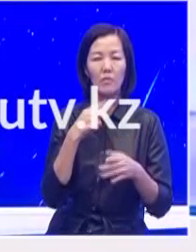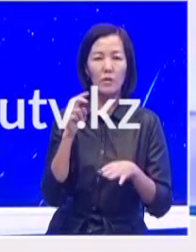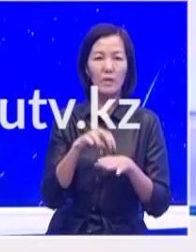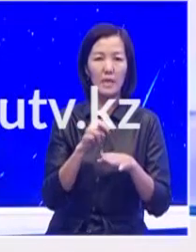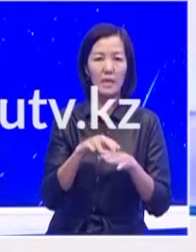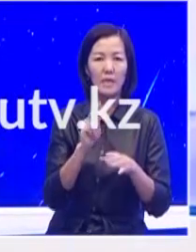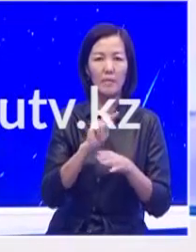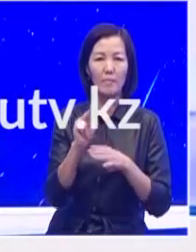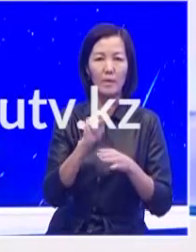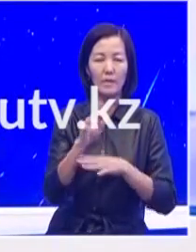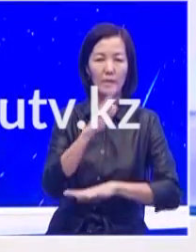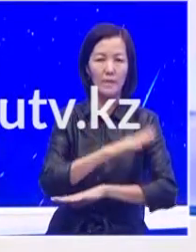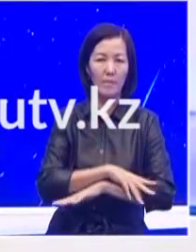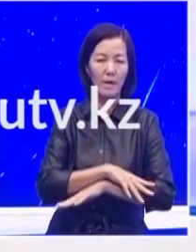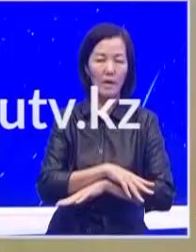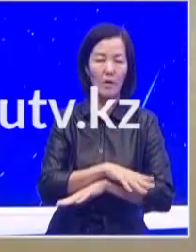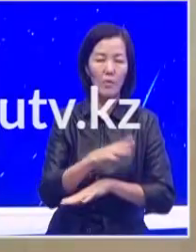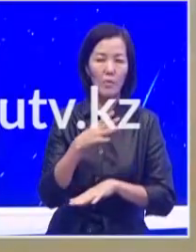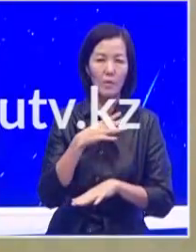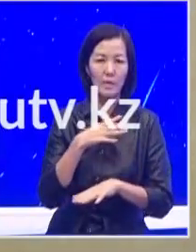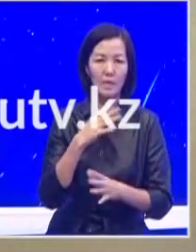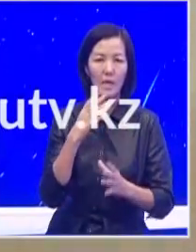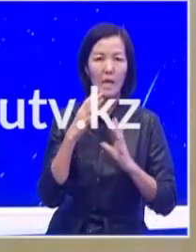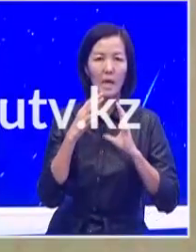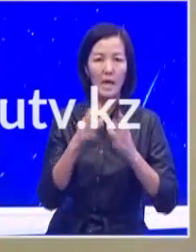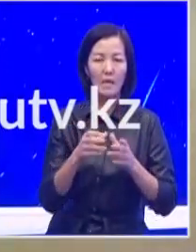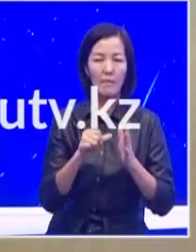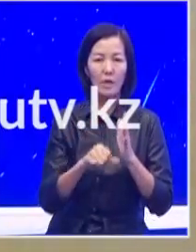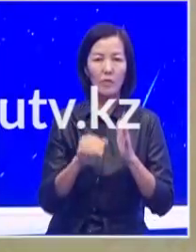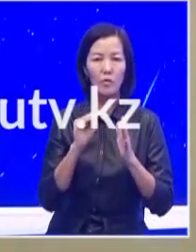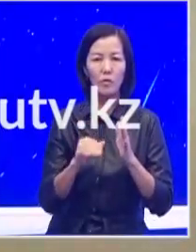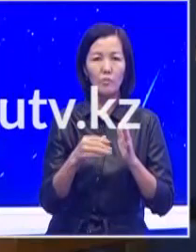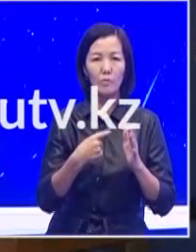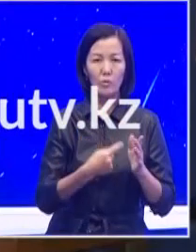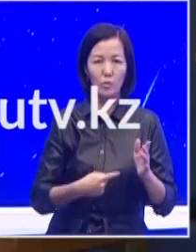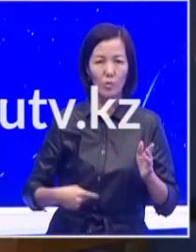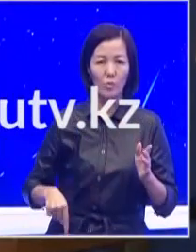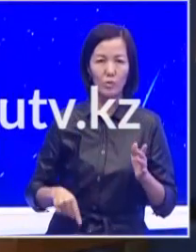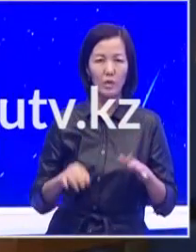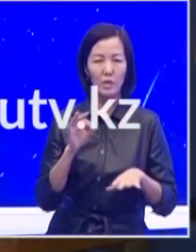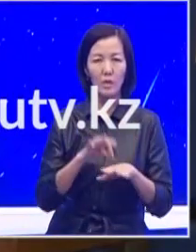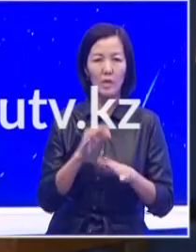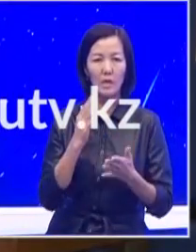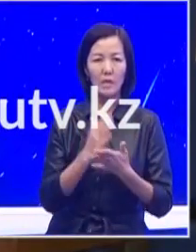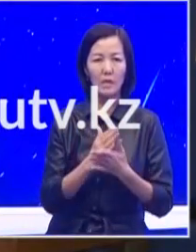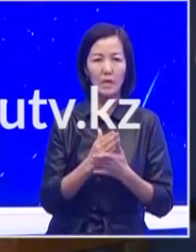бөлісіп, шеберлік сабағын өткізді. Айта өтсек, әлемде жыл сайын 600 мың тоқішектің қатерлі ісігі анықталады. Тең жартысы